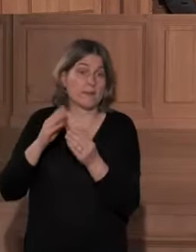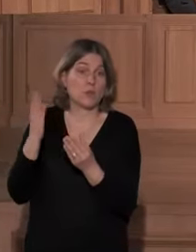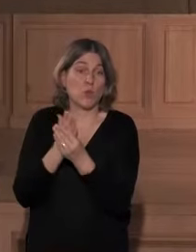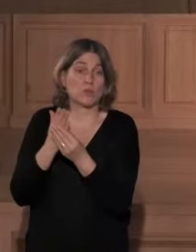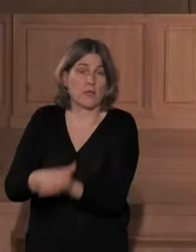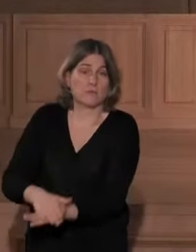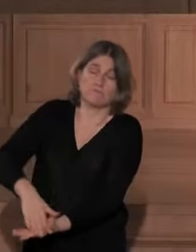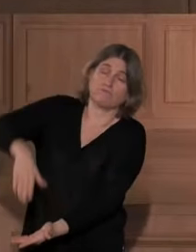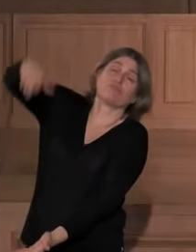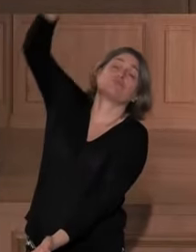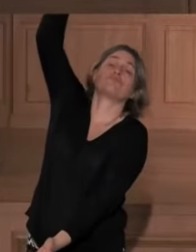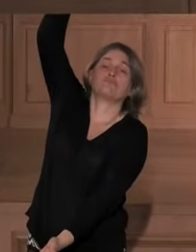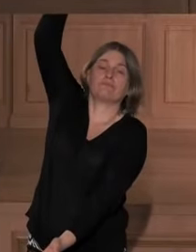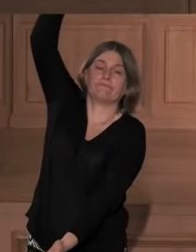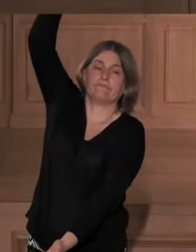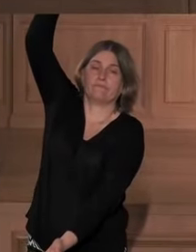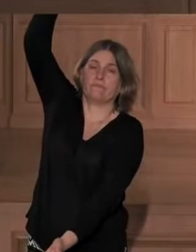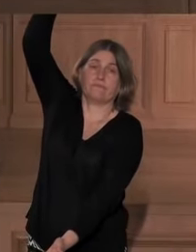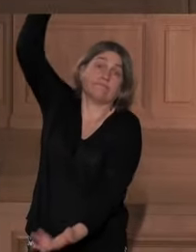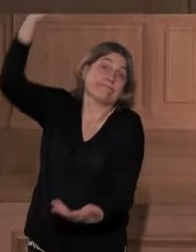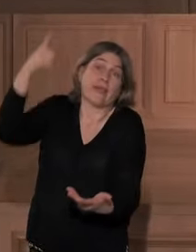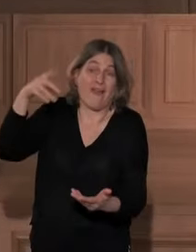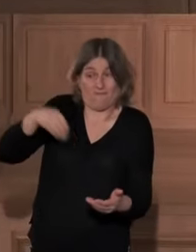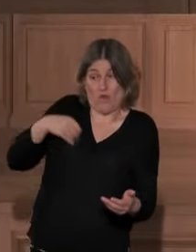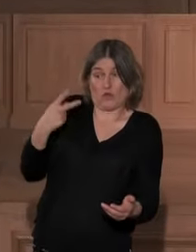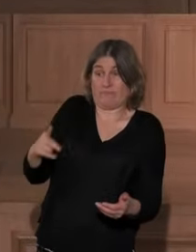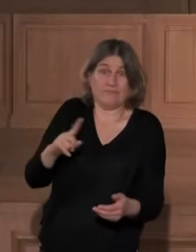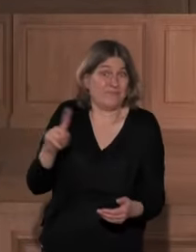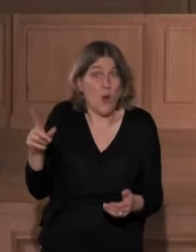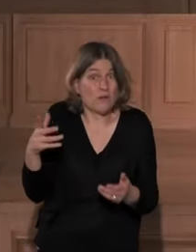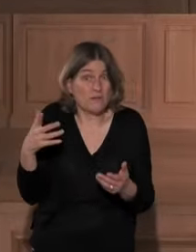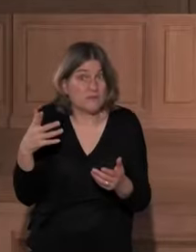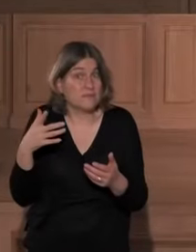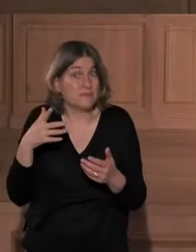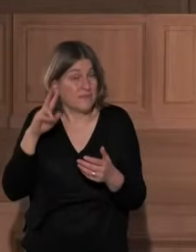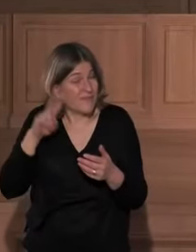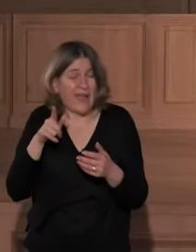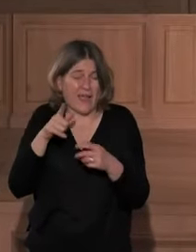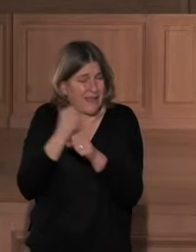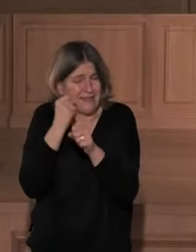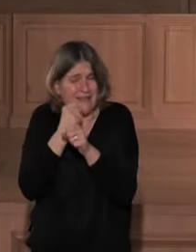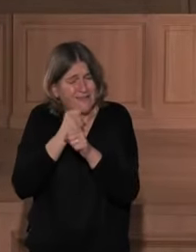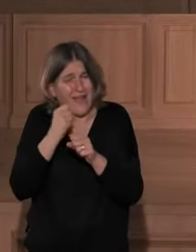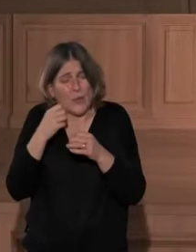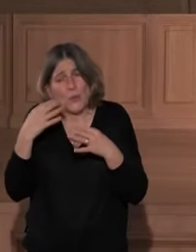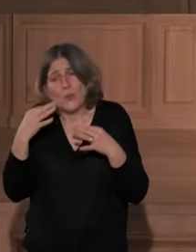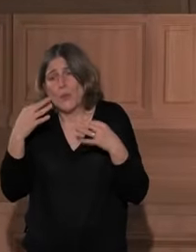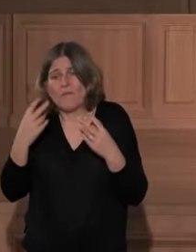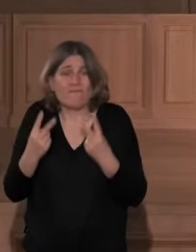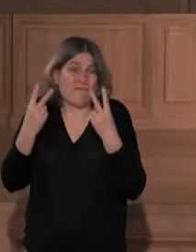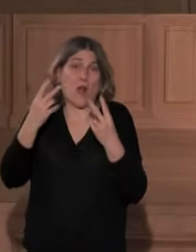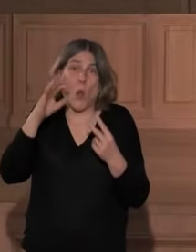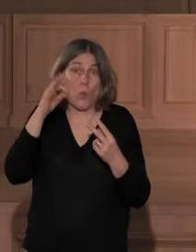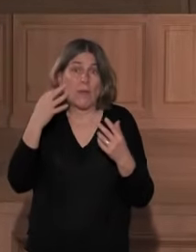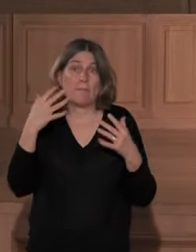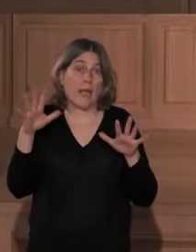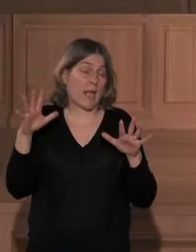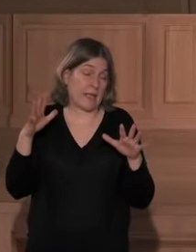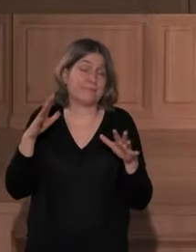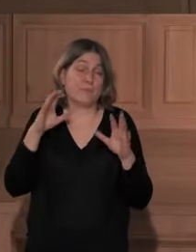dossiers. Et donc le temps de réponse d'une MDPH, il ne faut pas leur en vouloir, parce que c'est des personnes qui sont très attentionnées, qui font un très bon travail, mais il est peut-être extrêmement